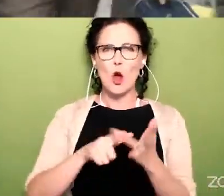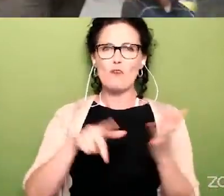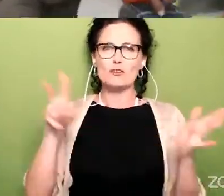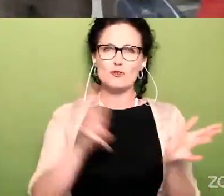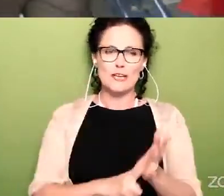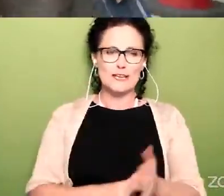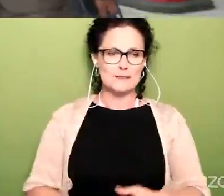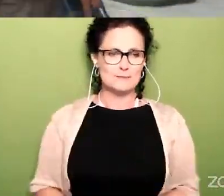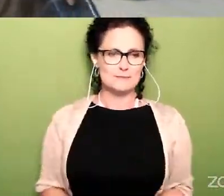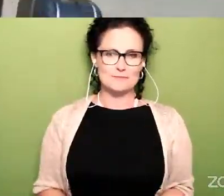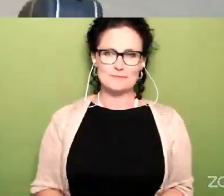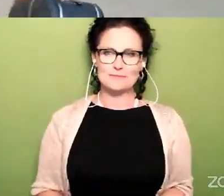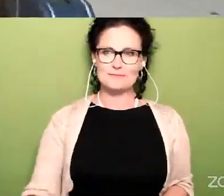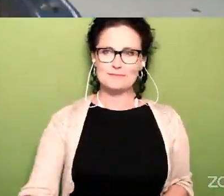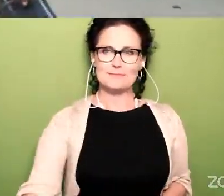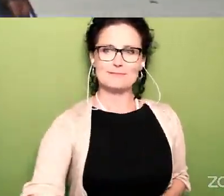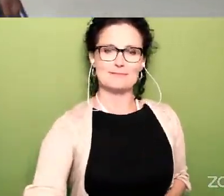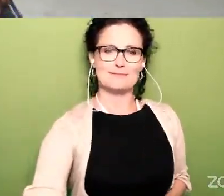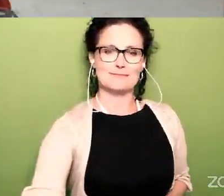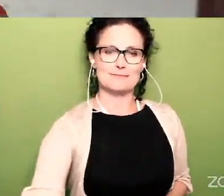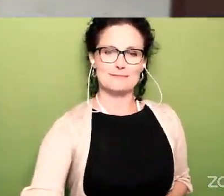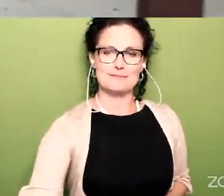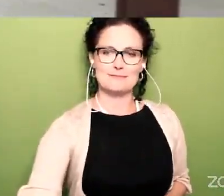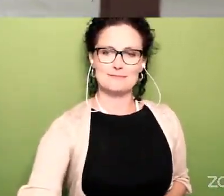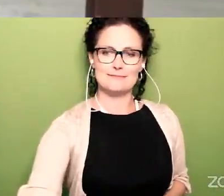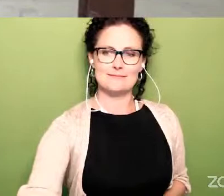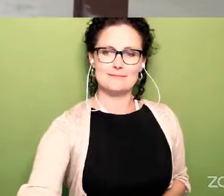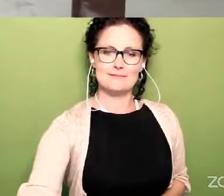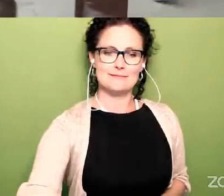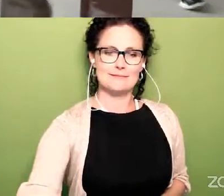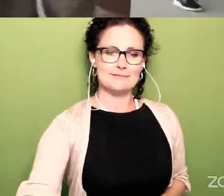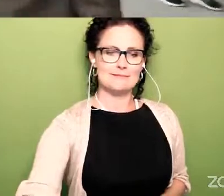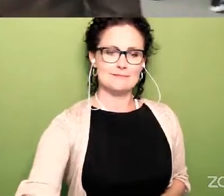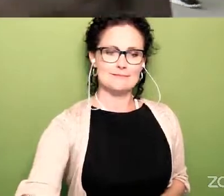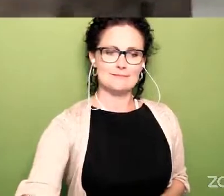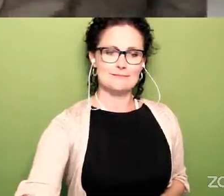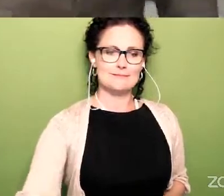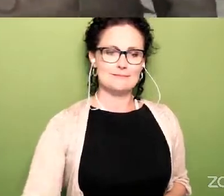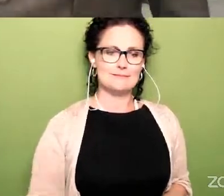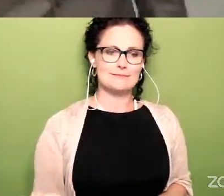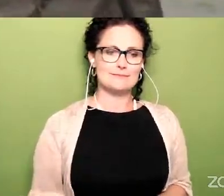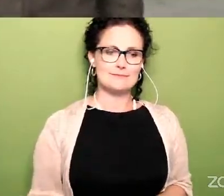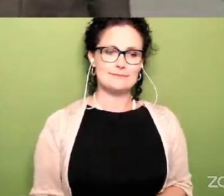जमाना गम नहीं है अगर दुश्मन